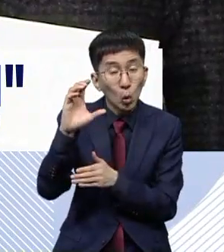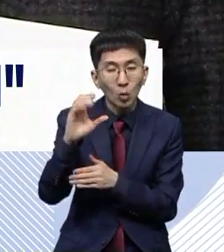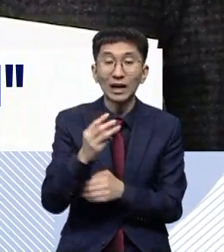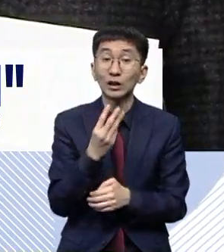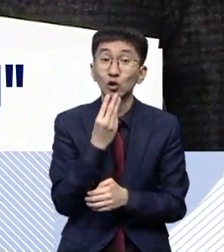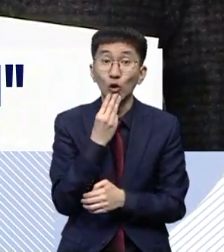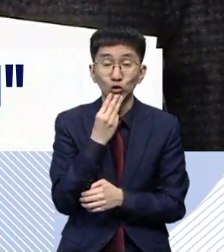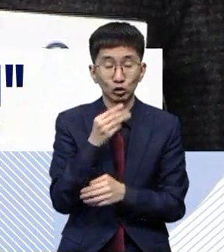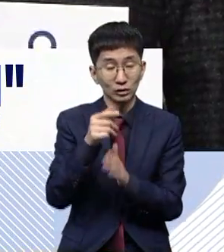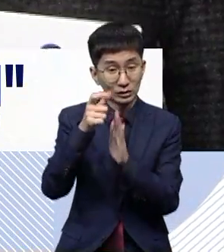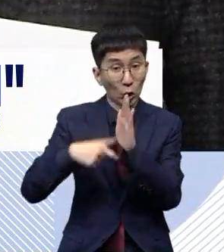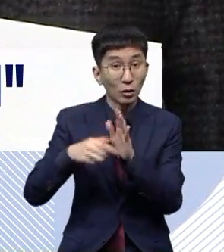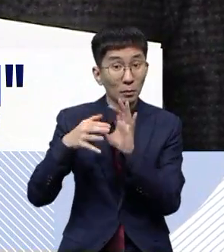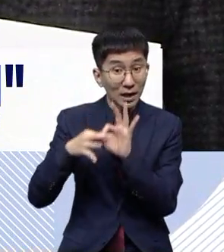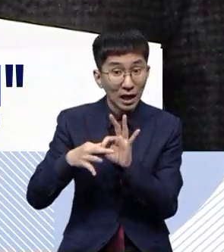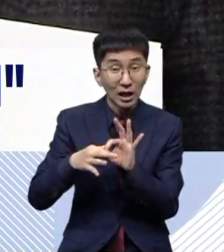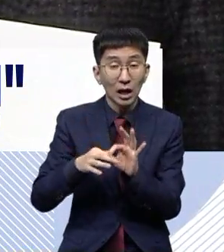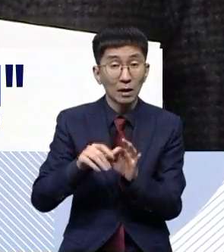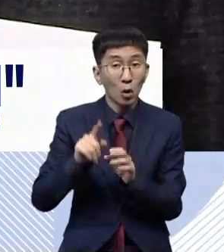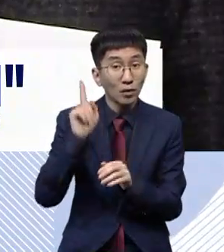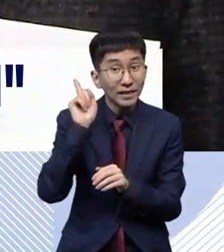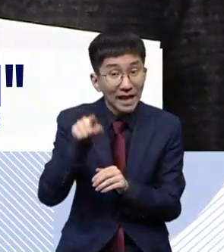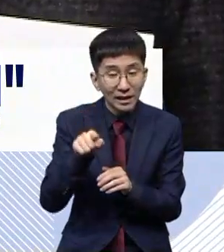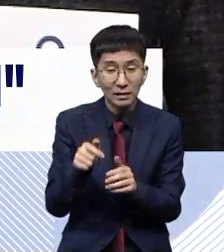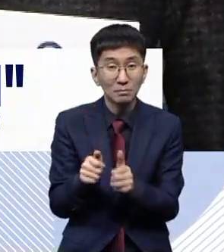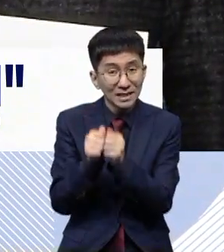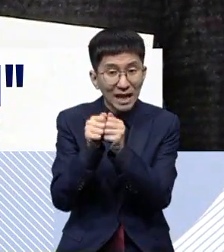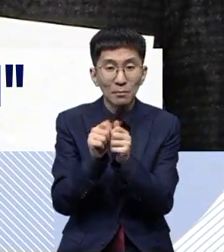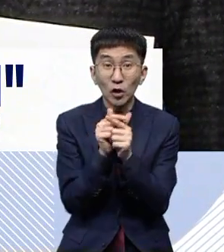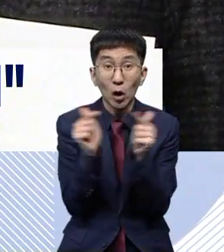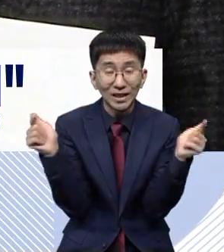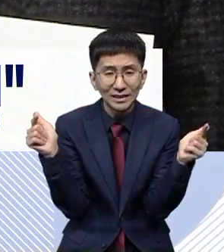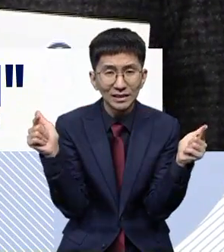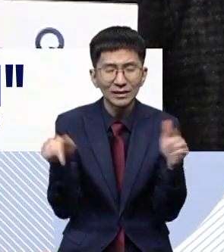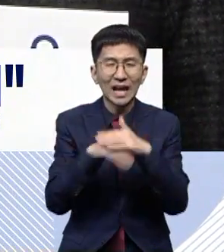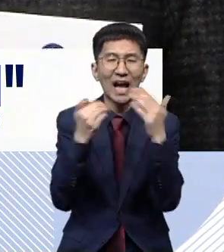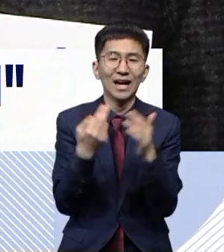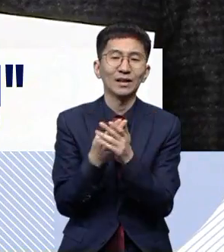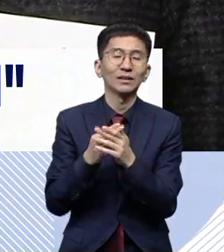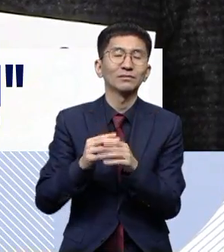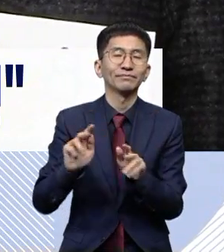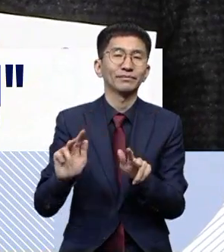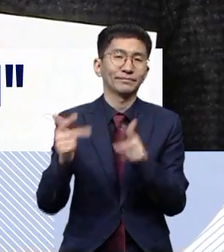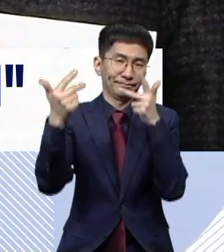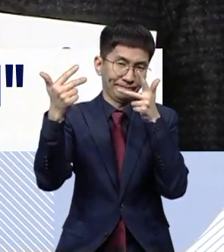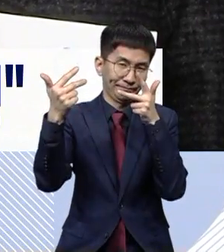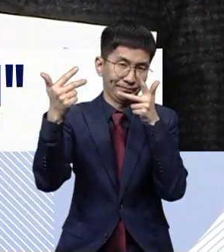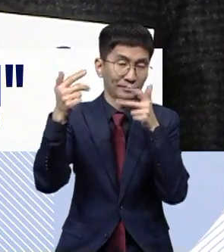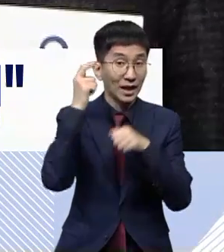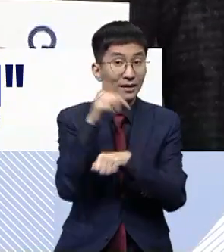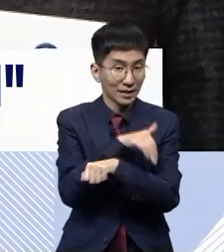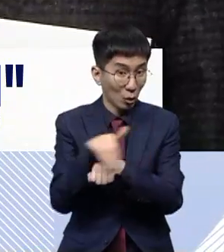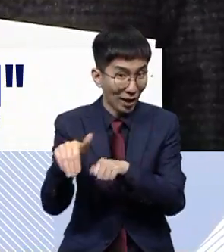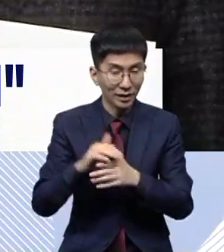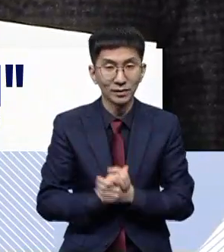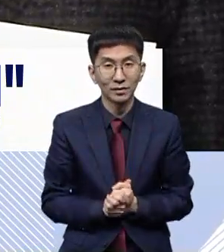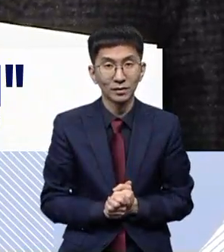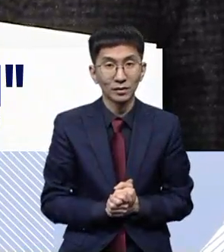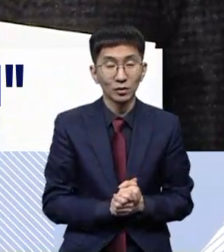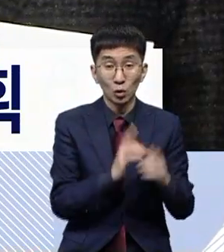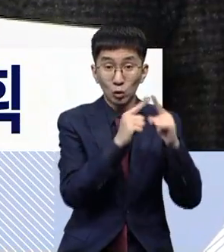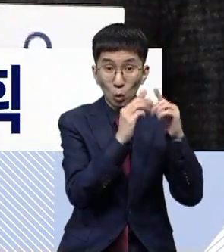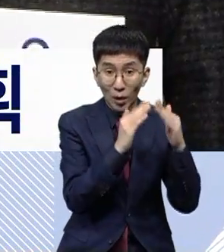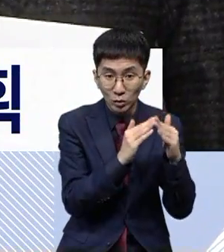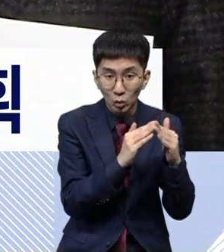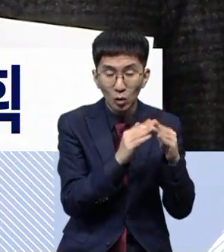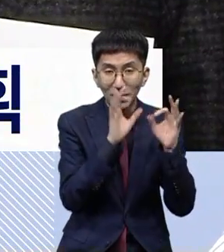성탄 전야 미사와 내일 성탄절 정오 미사 등 주요 미사를 모두 비대면으로 진행할 예정이고 개신교